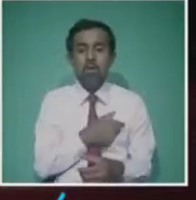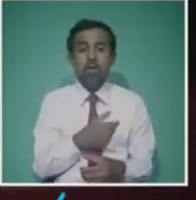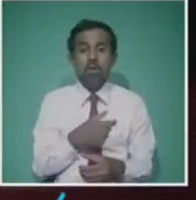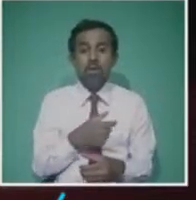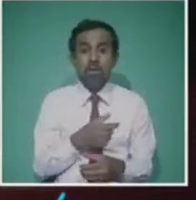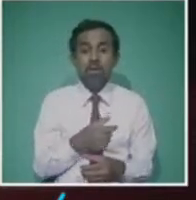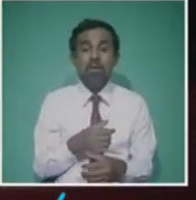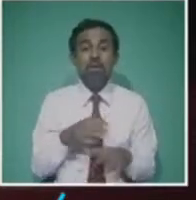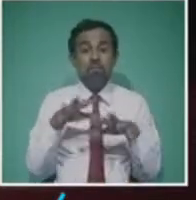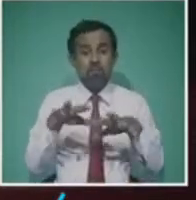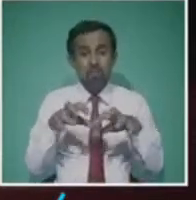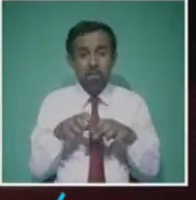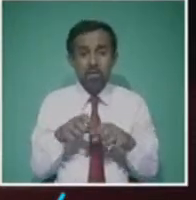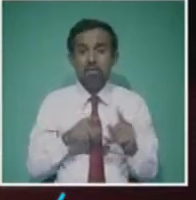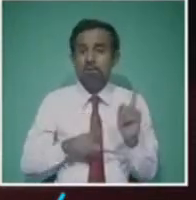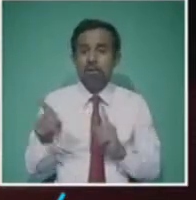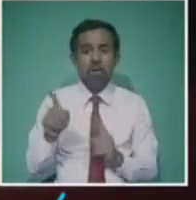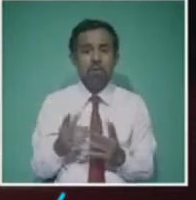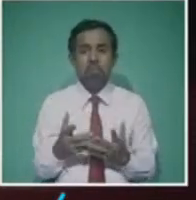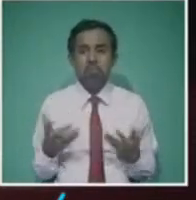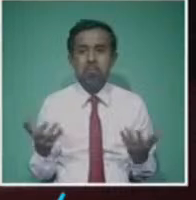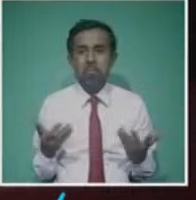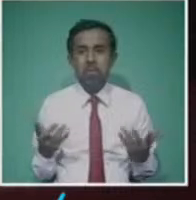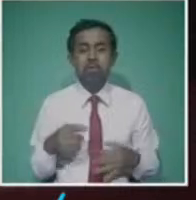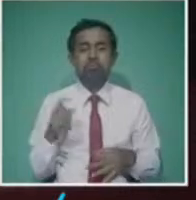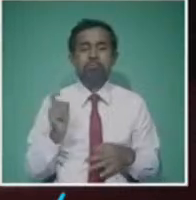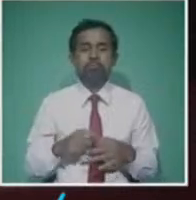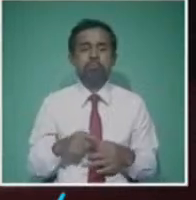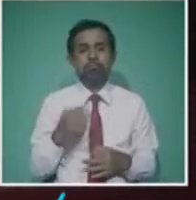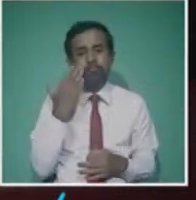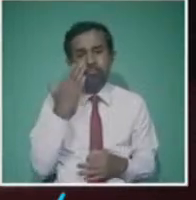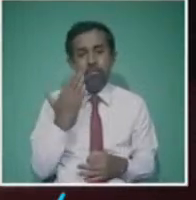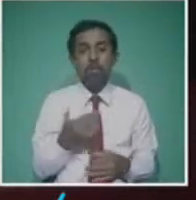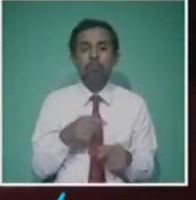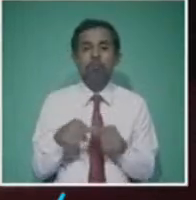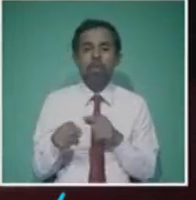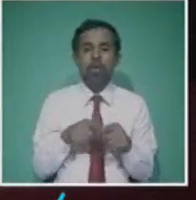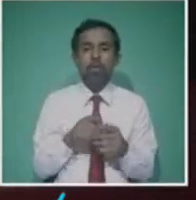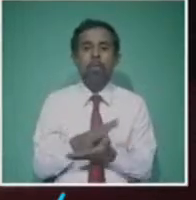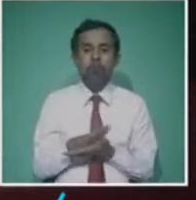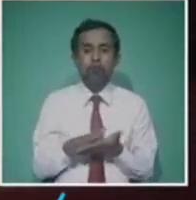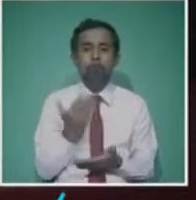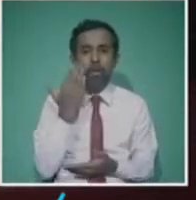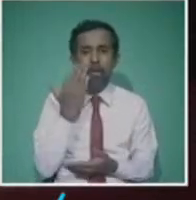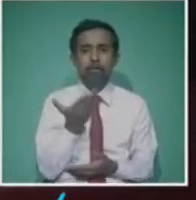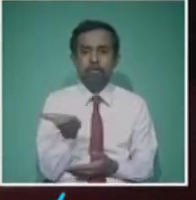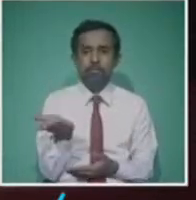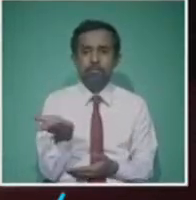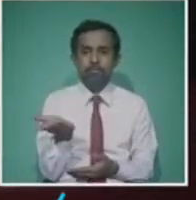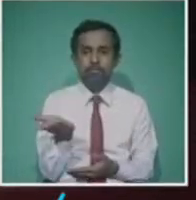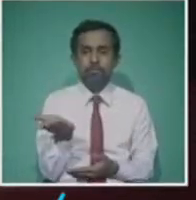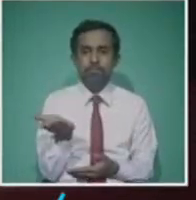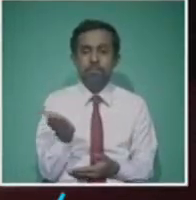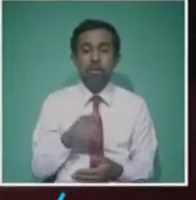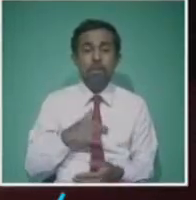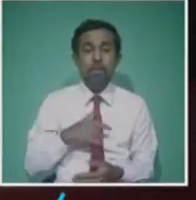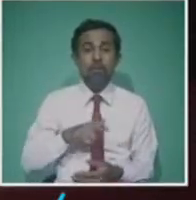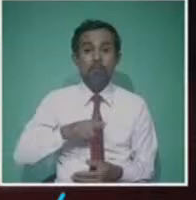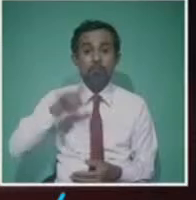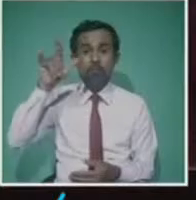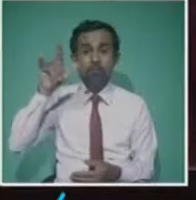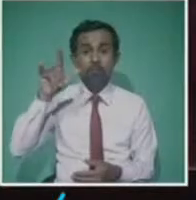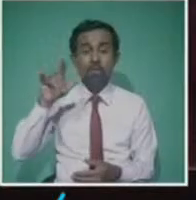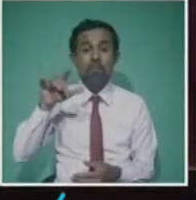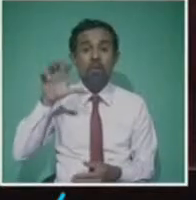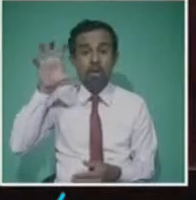නායකින්ගේ ග්‍රහණයෙන් ගැලවෙන්න බැරුව ප්‍රශ්න වලට මුහුණ දෙනවා වගේ අපට ඉතා පැහැදිලිව පේනවා. මම විදේශගත රටට